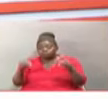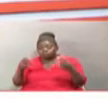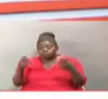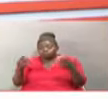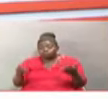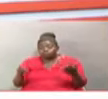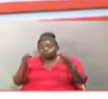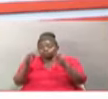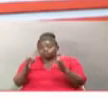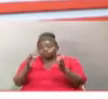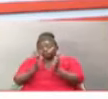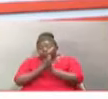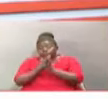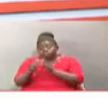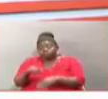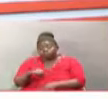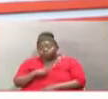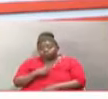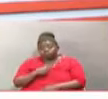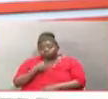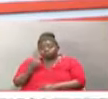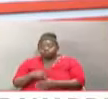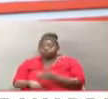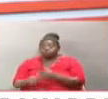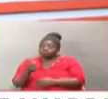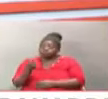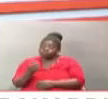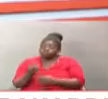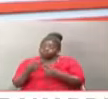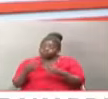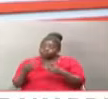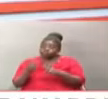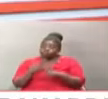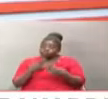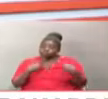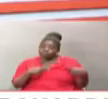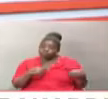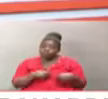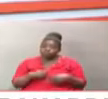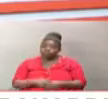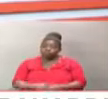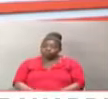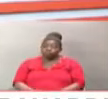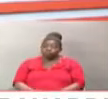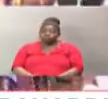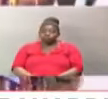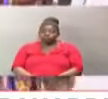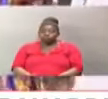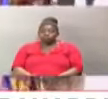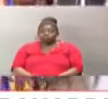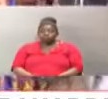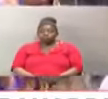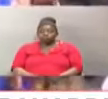bintu bino ya vive kwa siriza na agama anti wade katono na ikavude kuntobo ya mutima gwe.